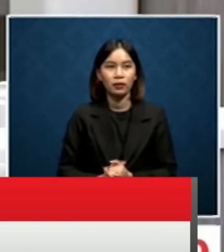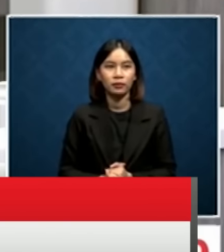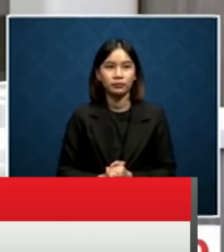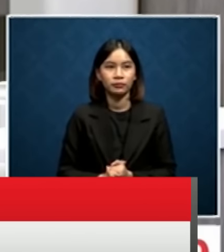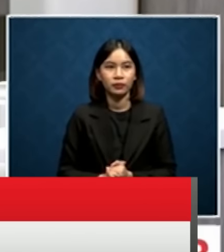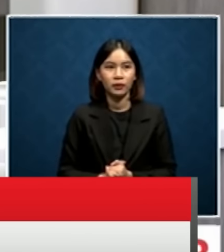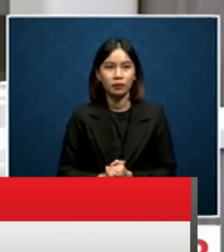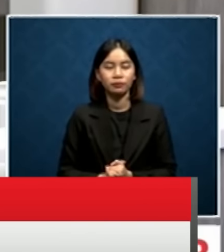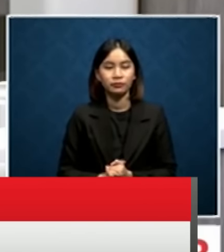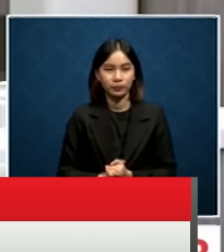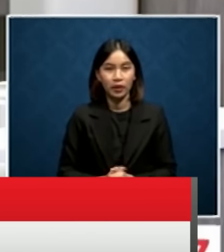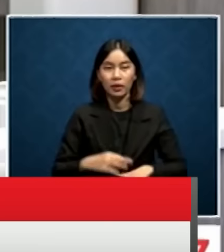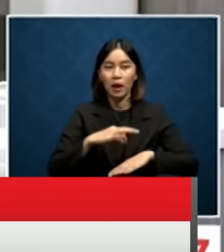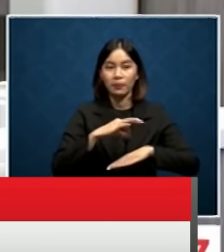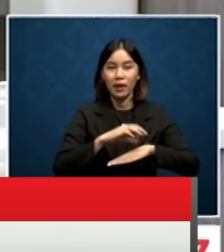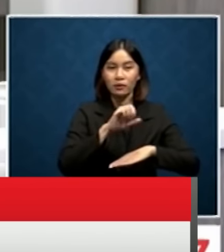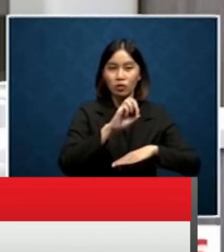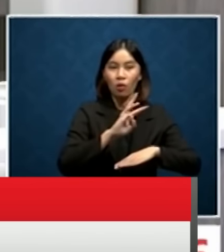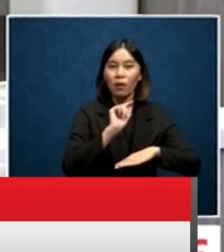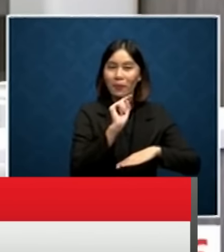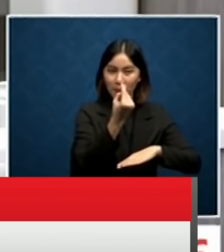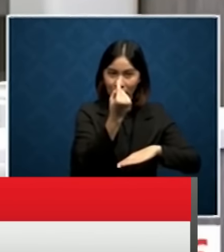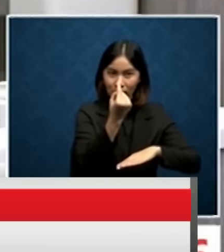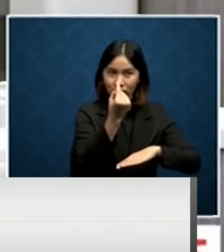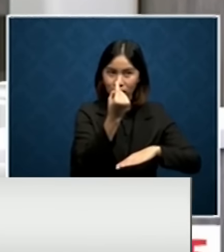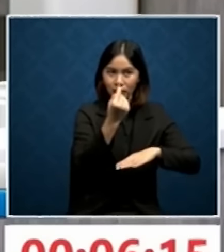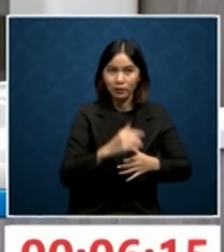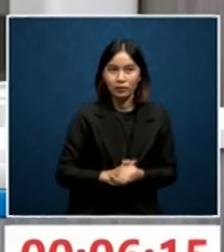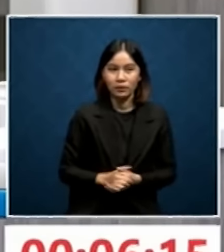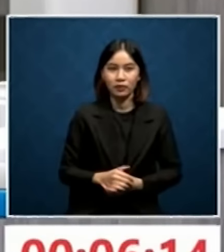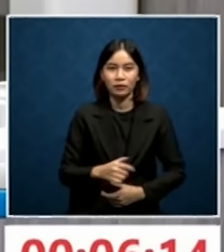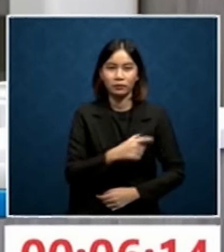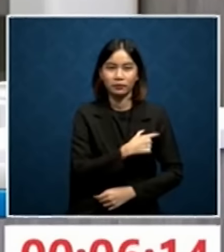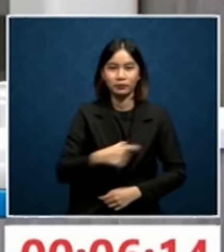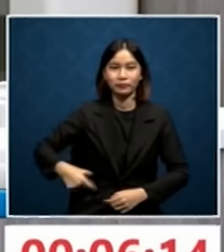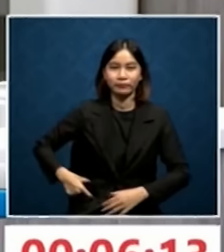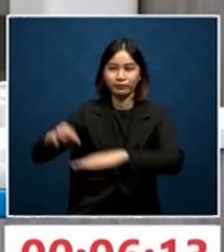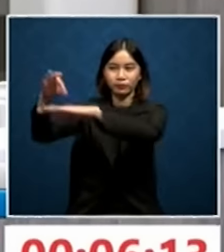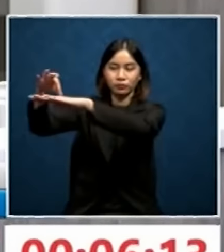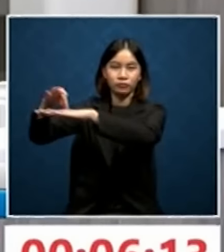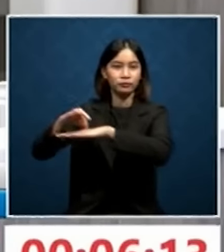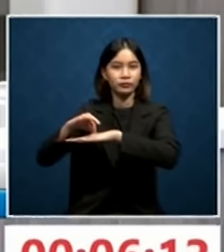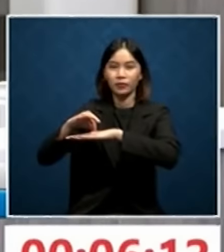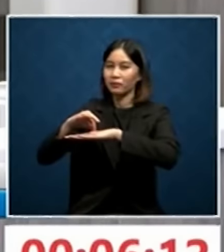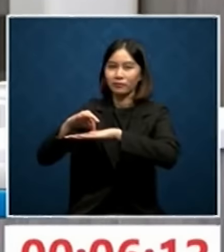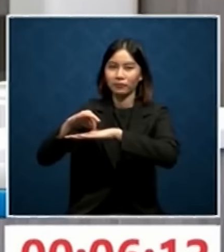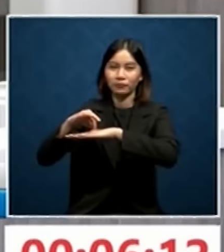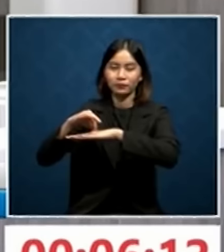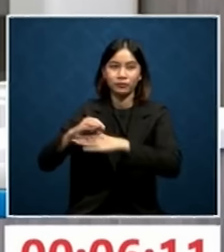สวใหม่ไม่ได้รับการโปรดเก้า